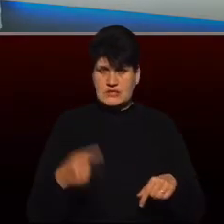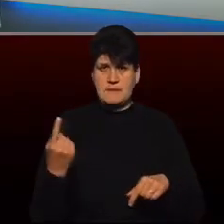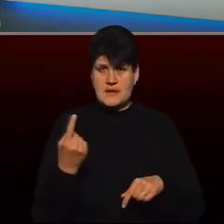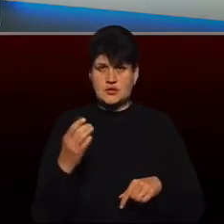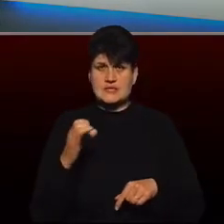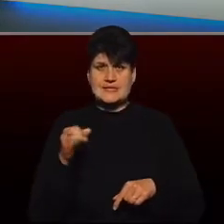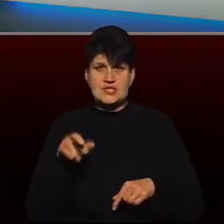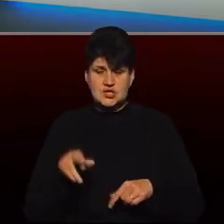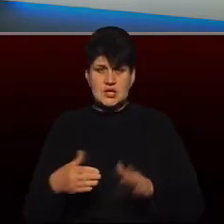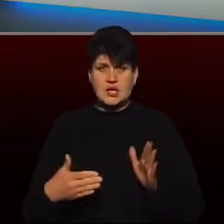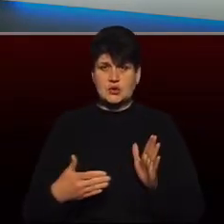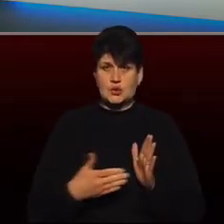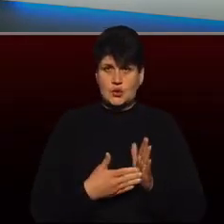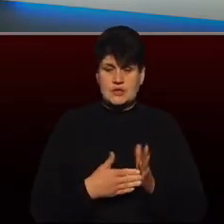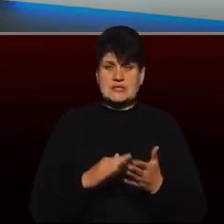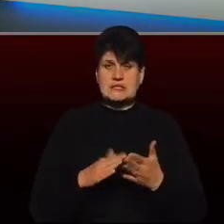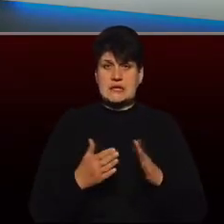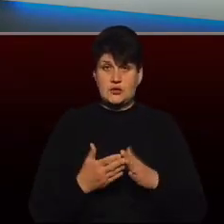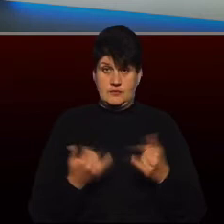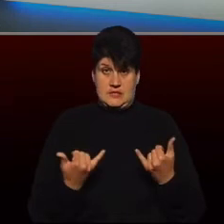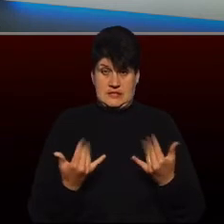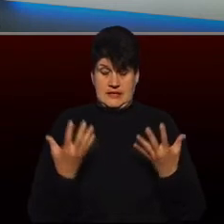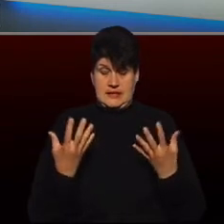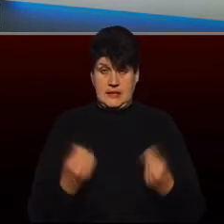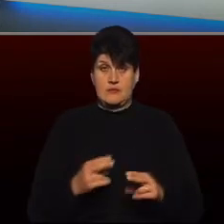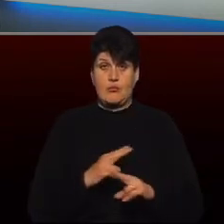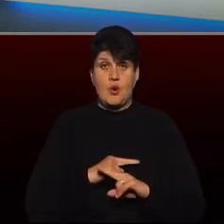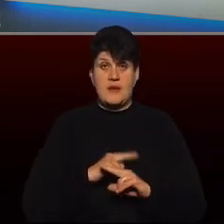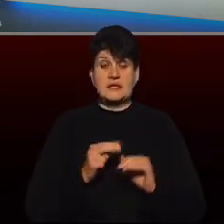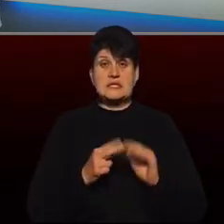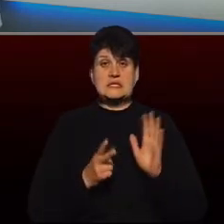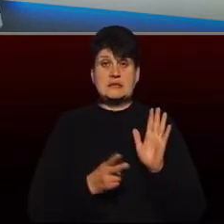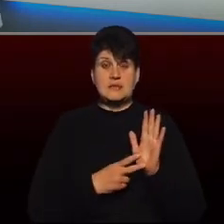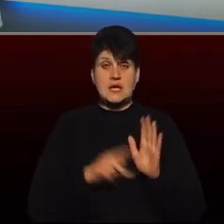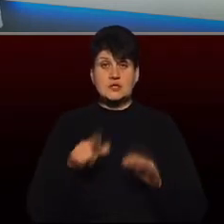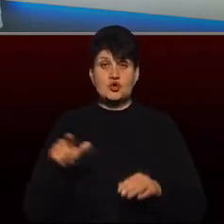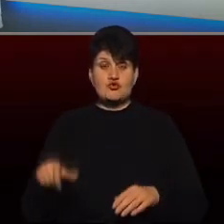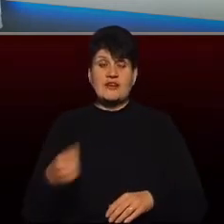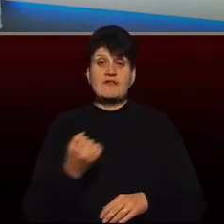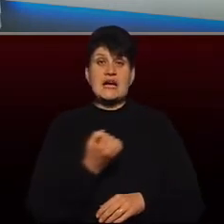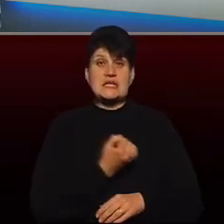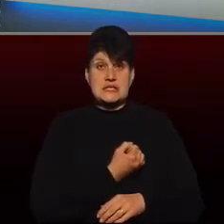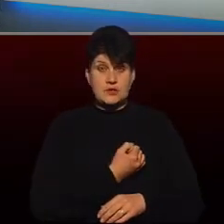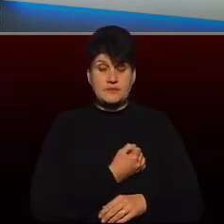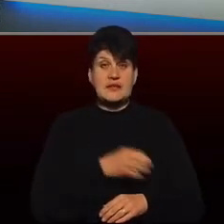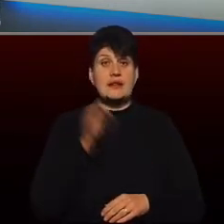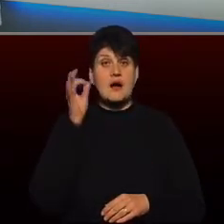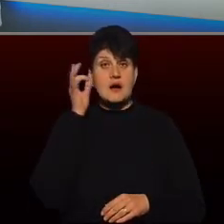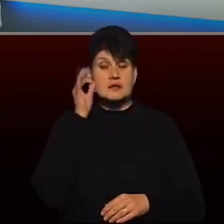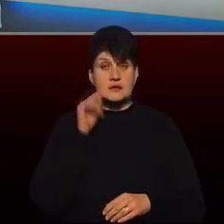до станом на цей день померло 17 чоловік вакцинованих. Я нагадаю, що